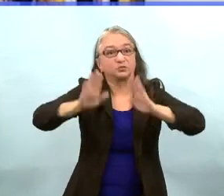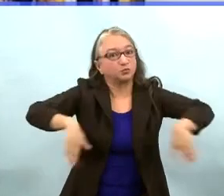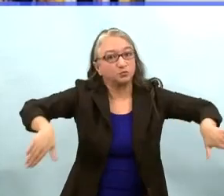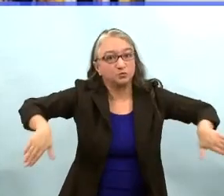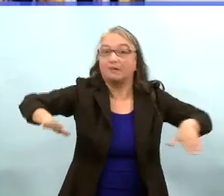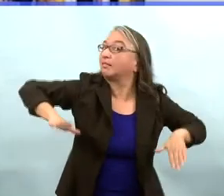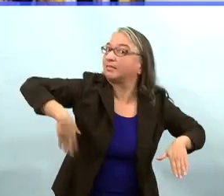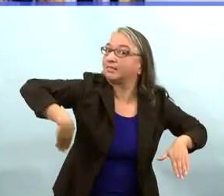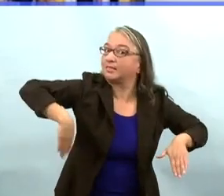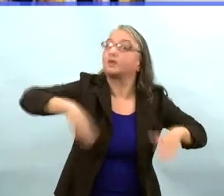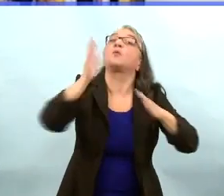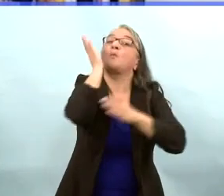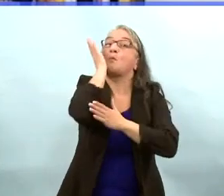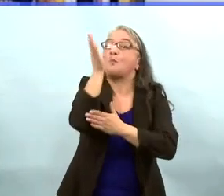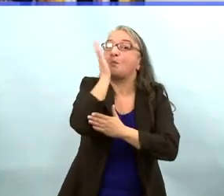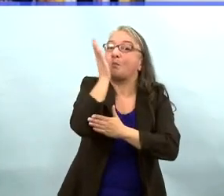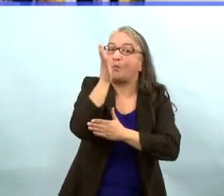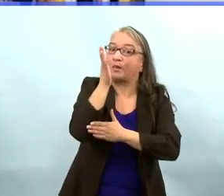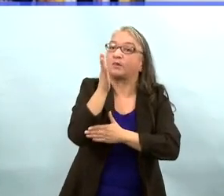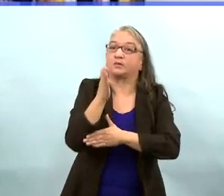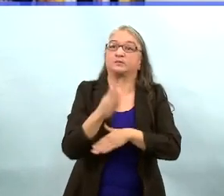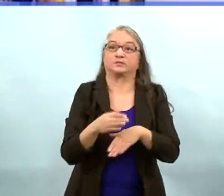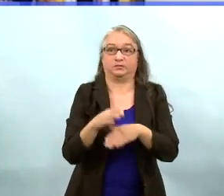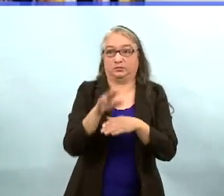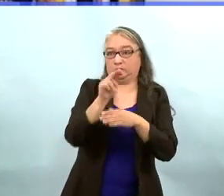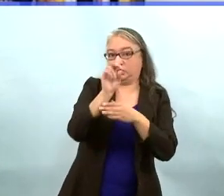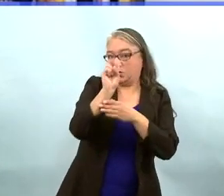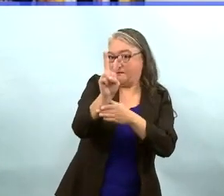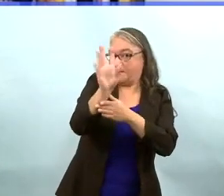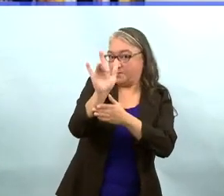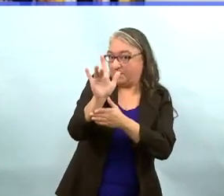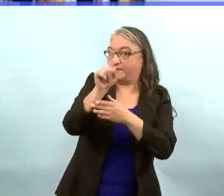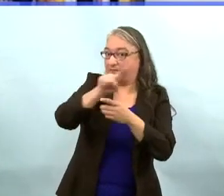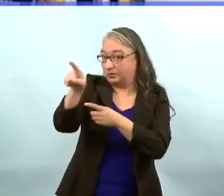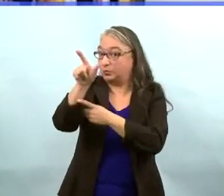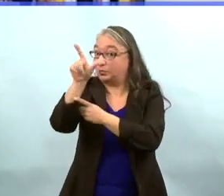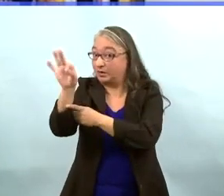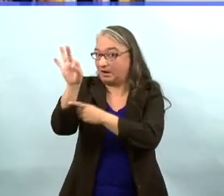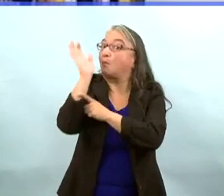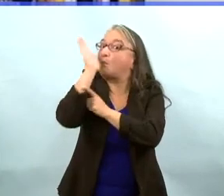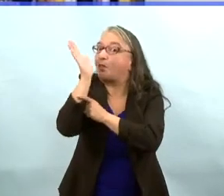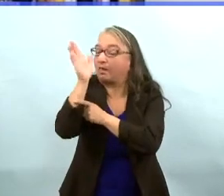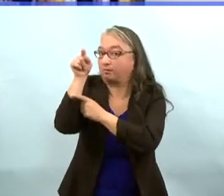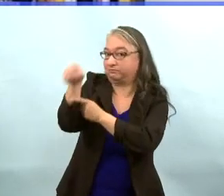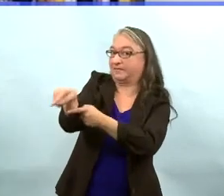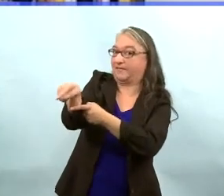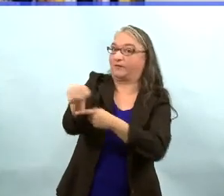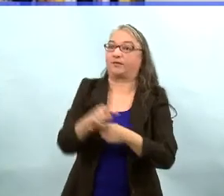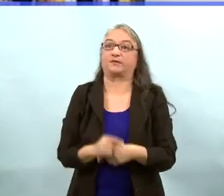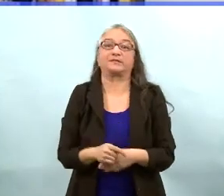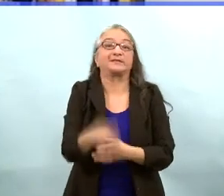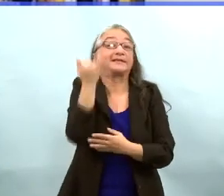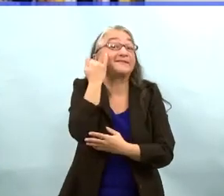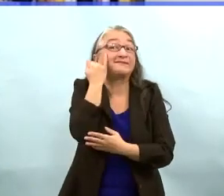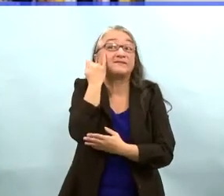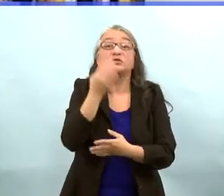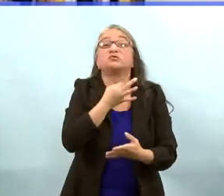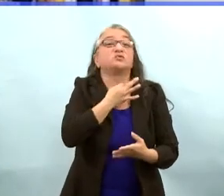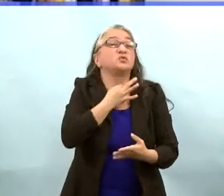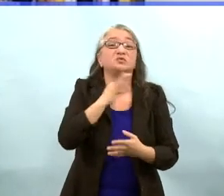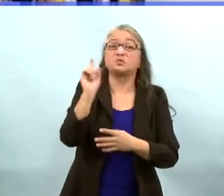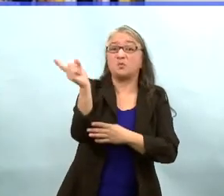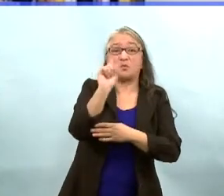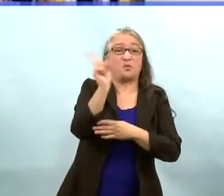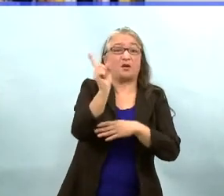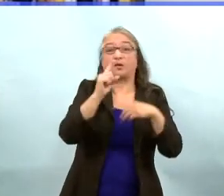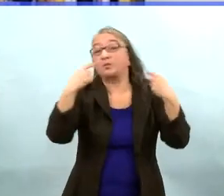détails seront finalisés, on mettra la carte de recherche de site de vaccination à jour, dont vous pourrez voir sur la carte où sont toutes